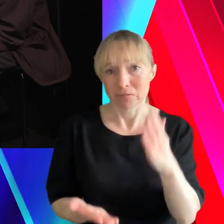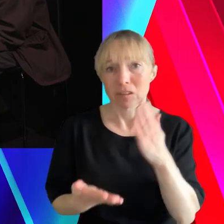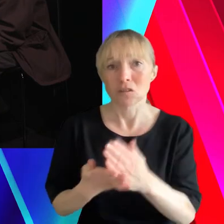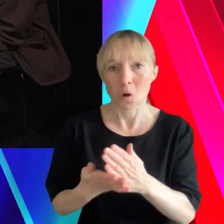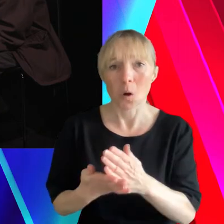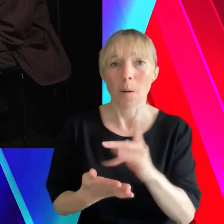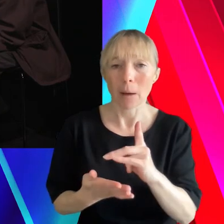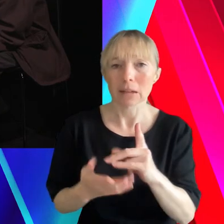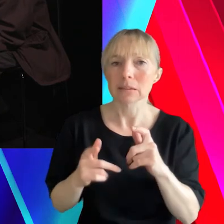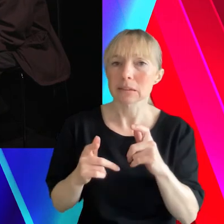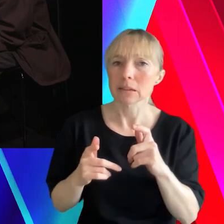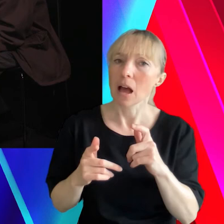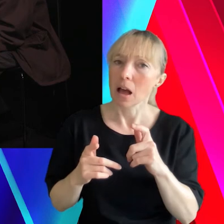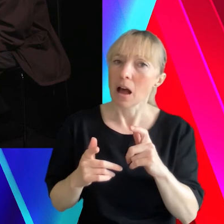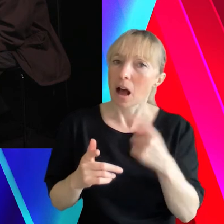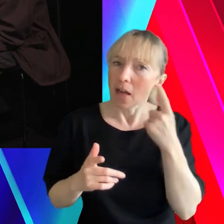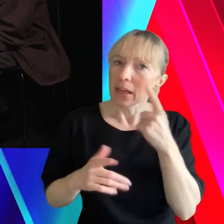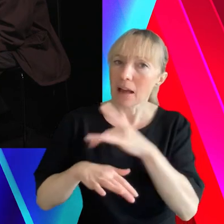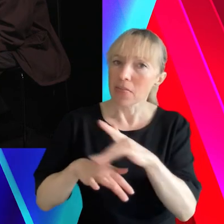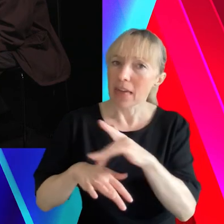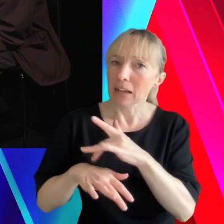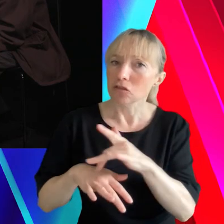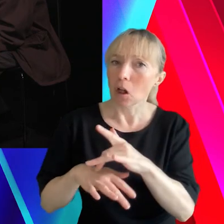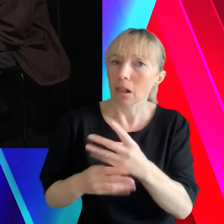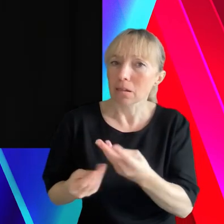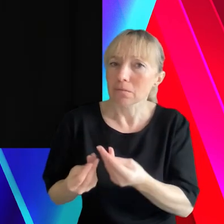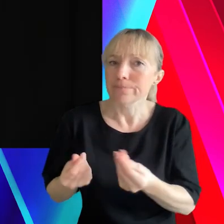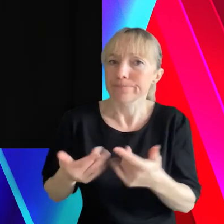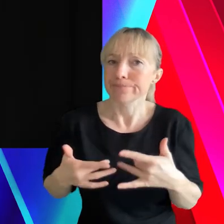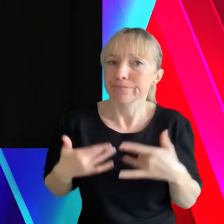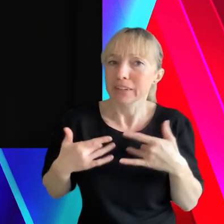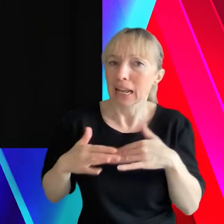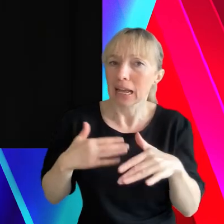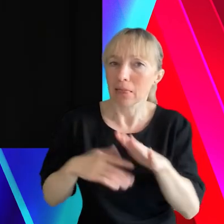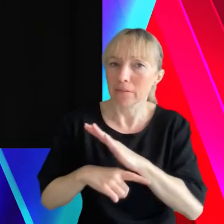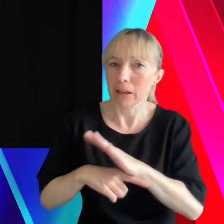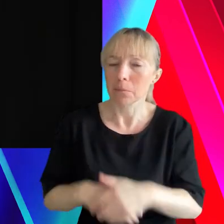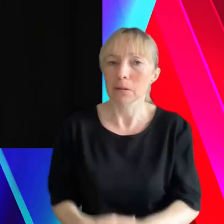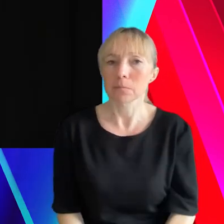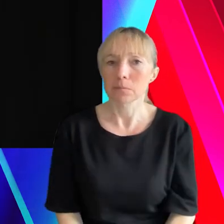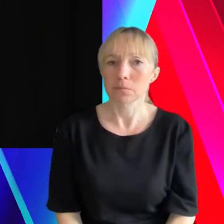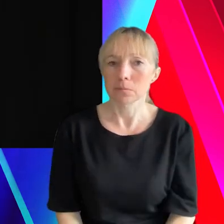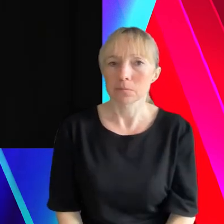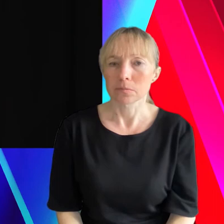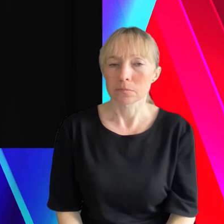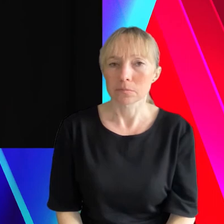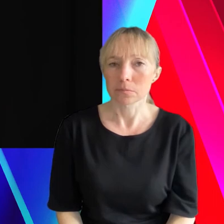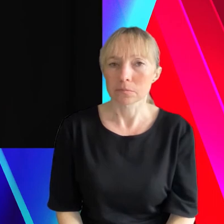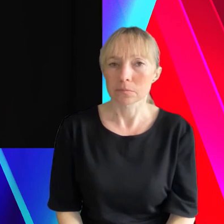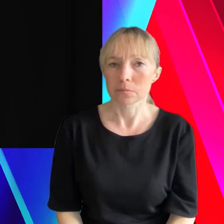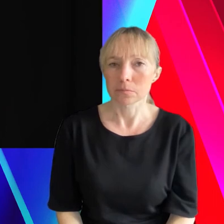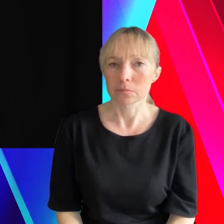still this theatrical essence in the film. در واقع چیزی که وقتی میگم تئاتری منظورم اینه که مثل این عروسک‌های روسیه که